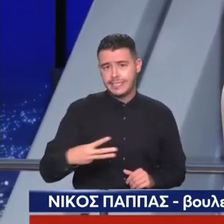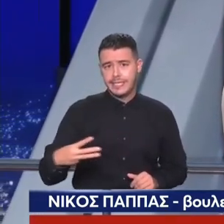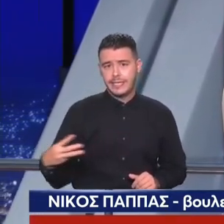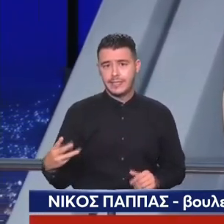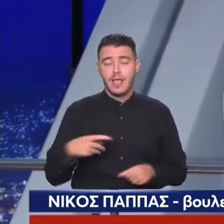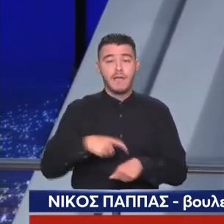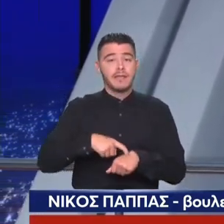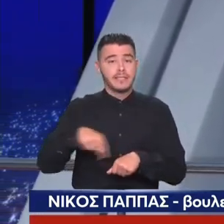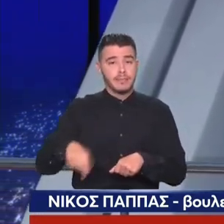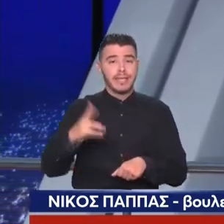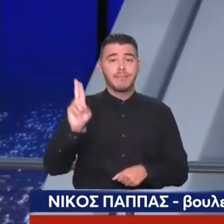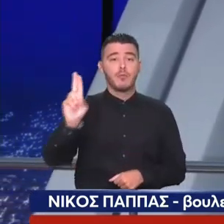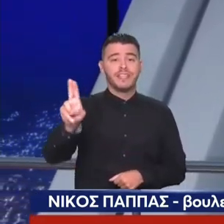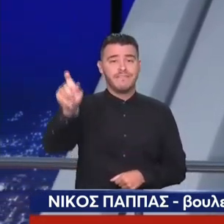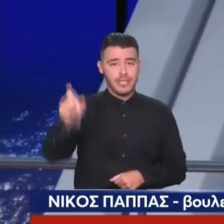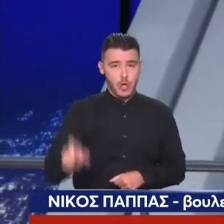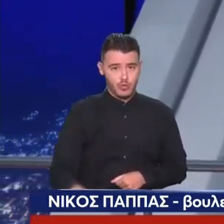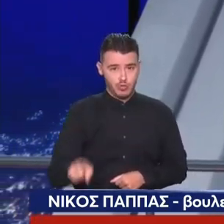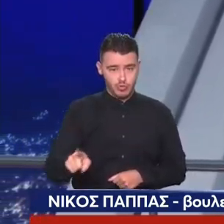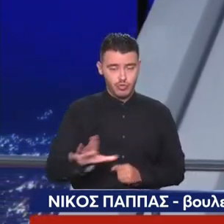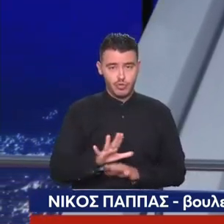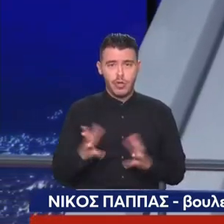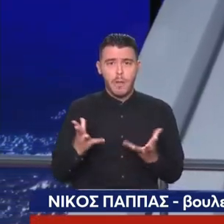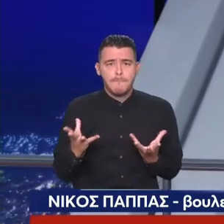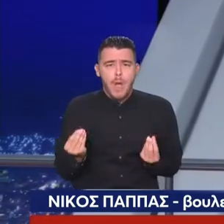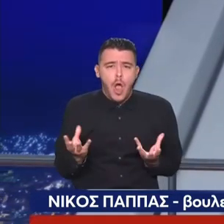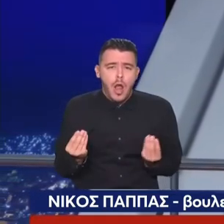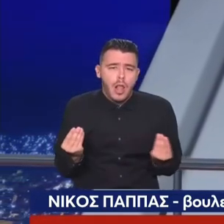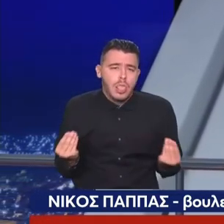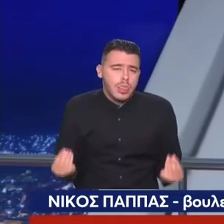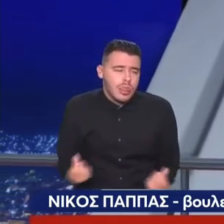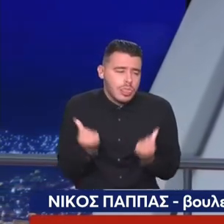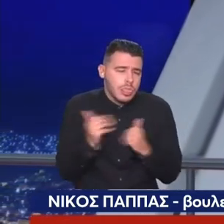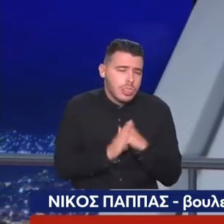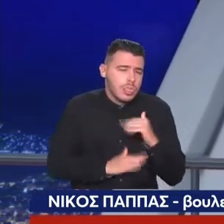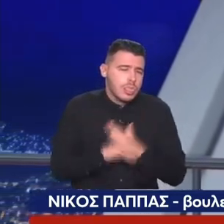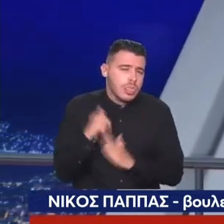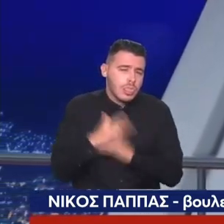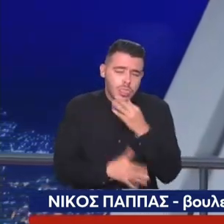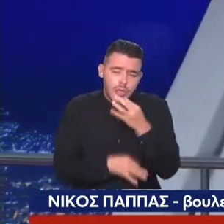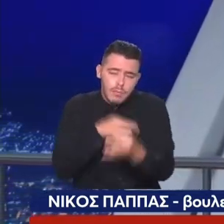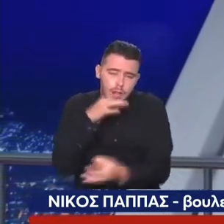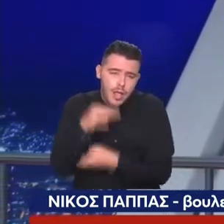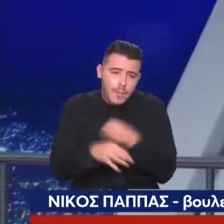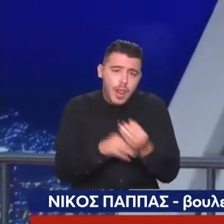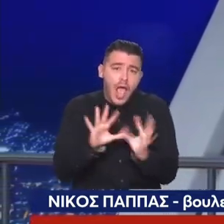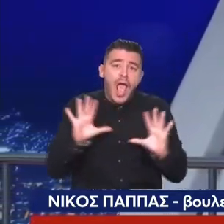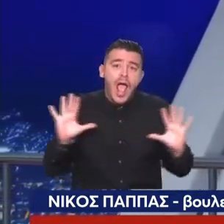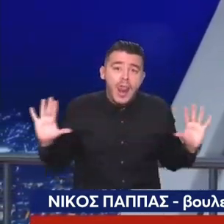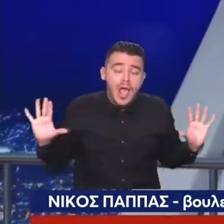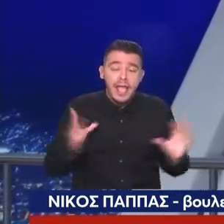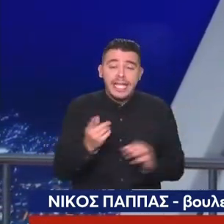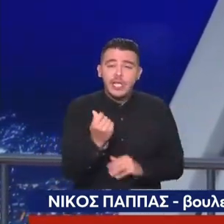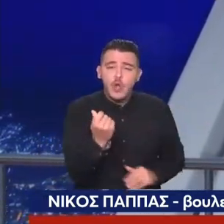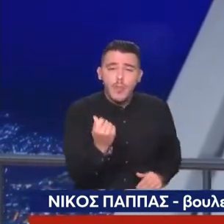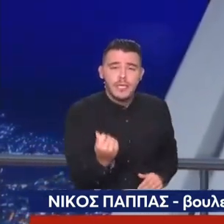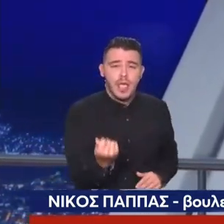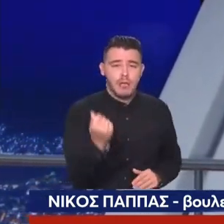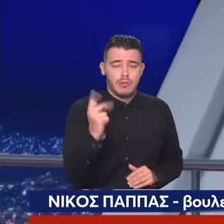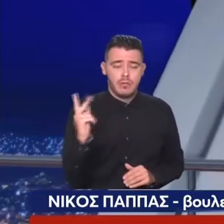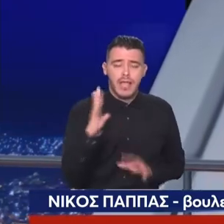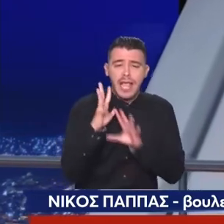εξαιρετικό. Επικοινωνιακά. Και ψάχνουμε σε αυτόν τον υποψήφιο την πολιτική του θέση. Στα εθνικά θέματα, στην οικονομία, στην